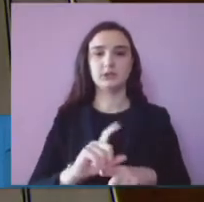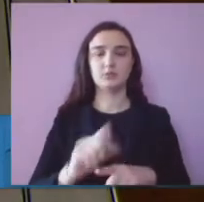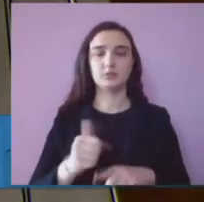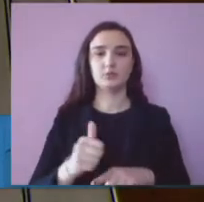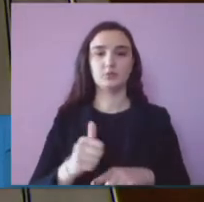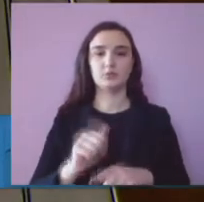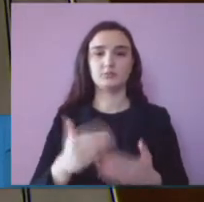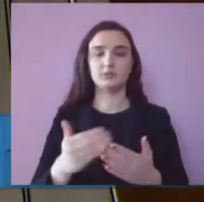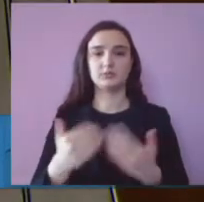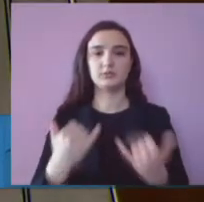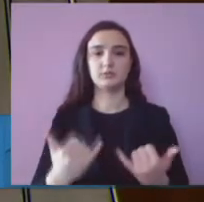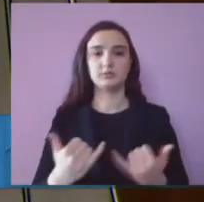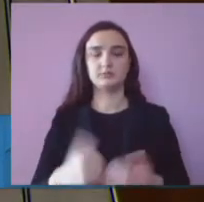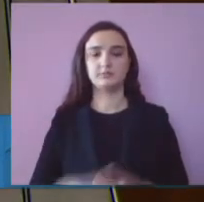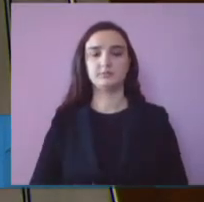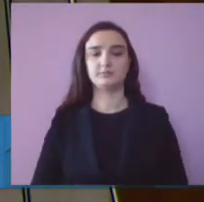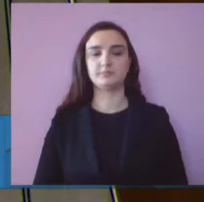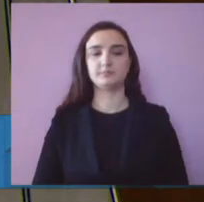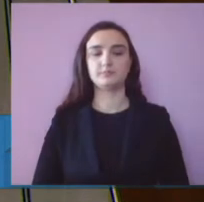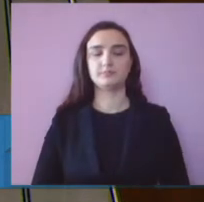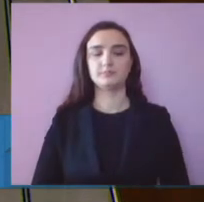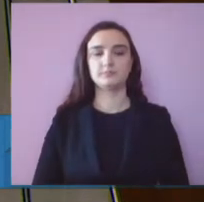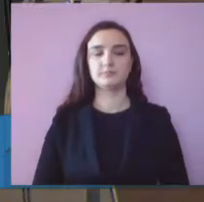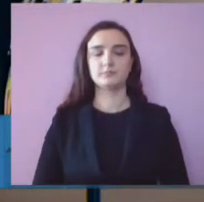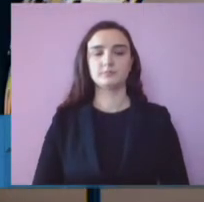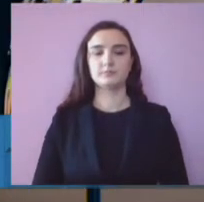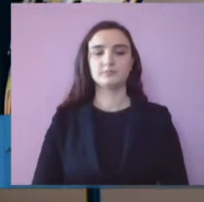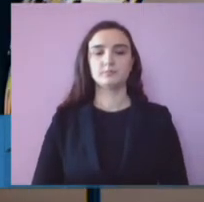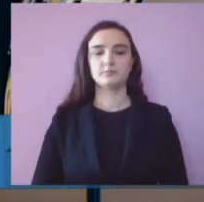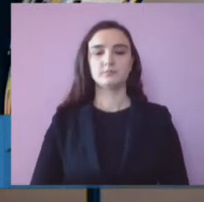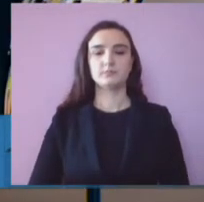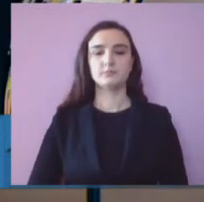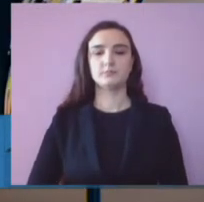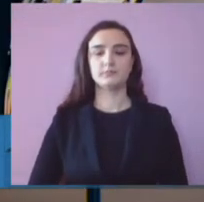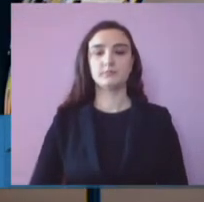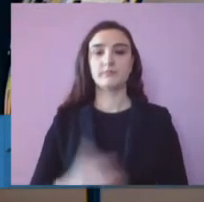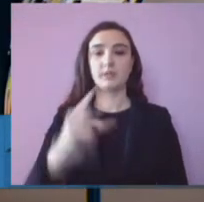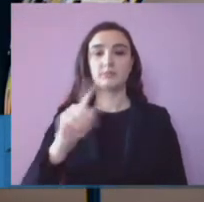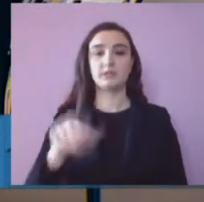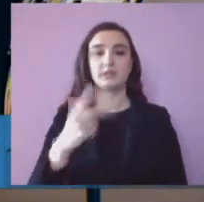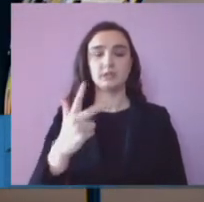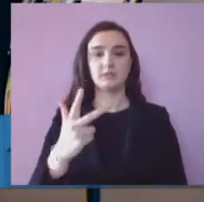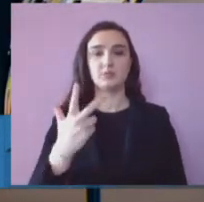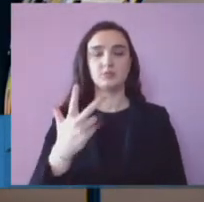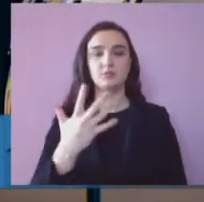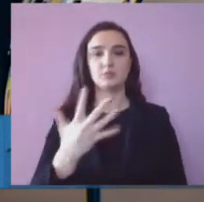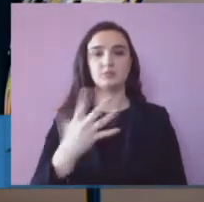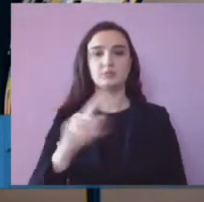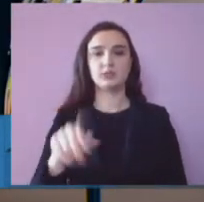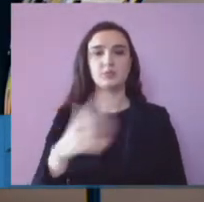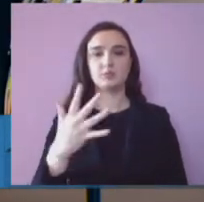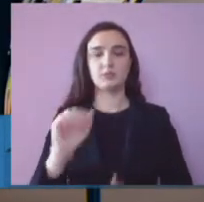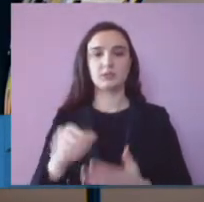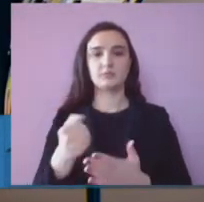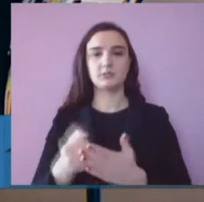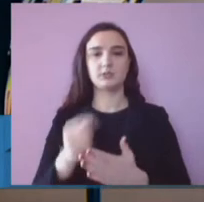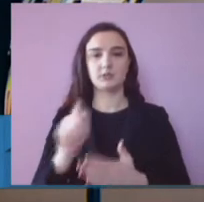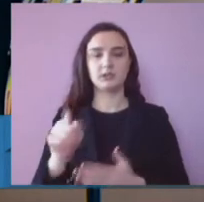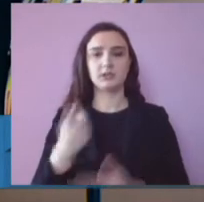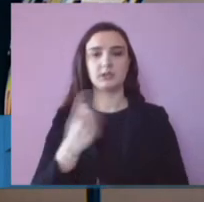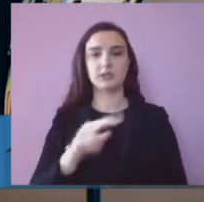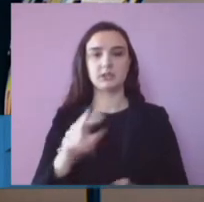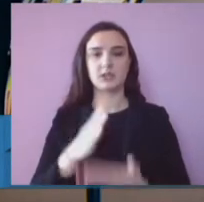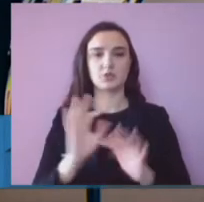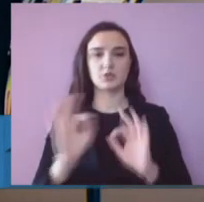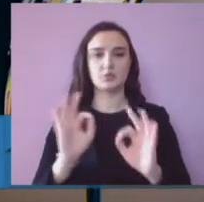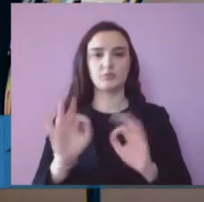ახლა ფიზიოლოგიაში ცნობილია, რომ 3.3-დან 5.5-მდე მილიმოლი ლიტრზე არის ნორმა.